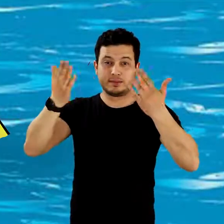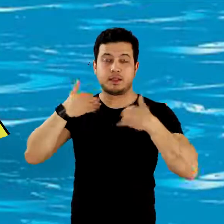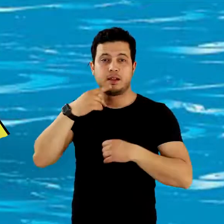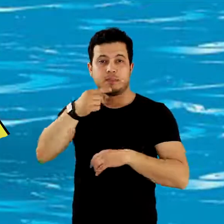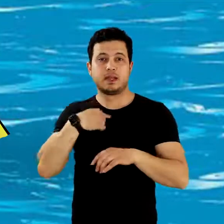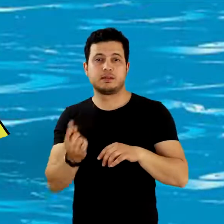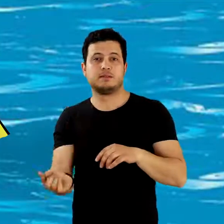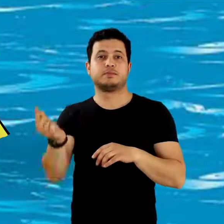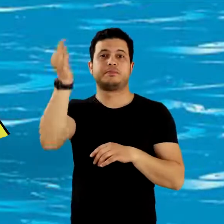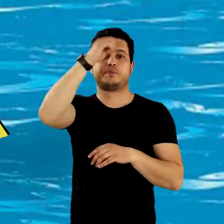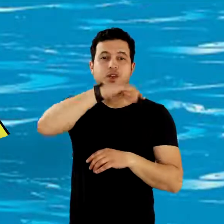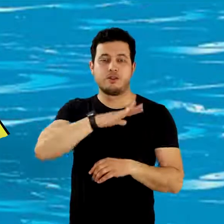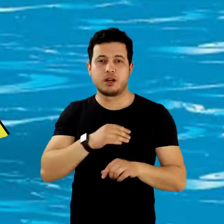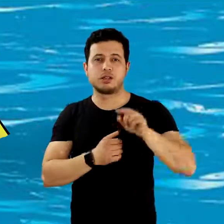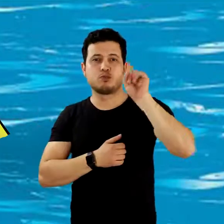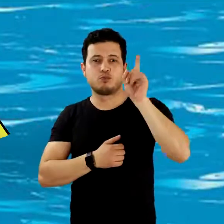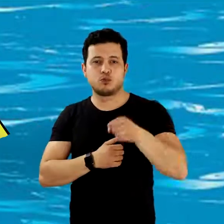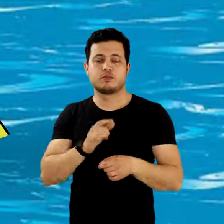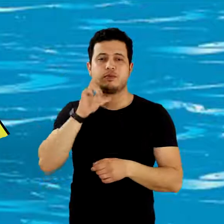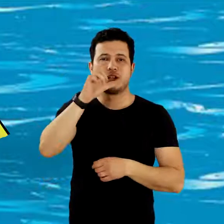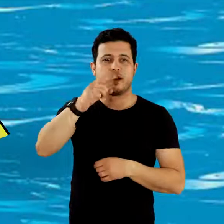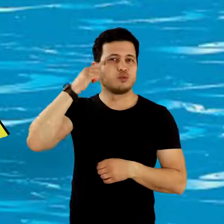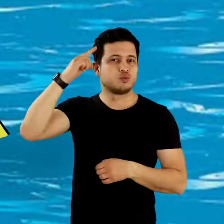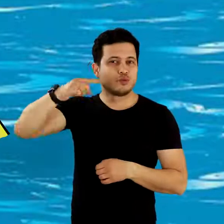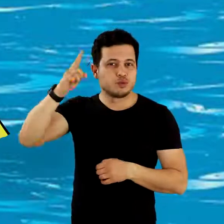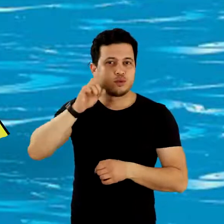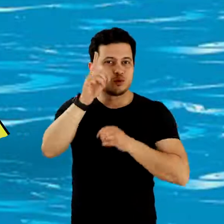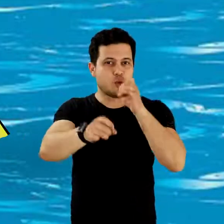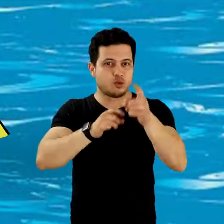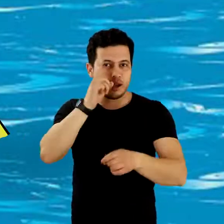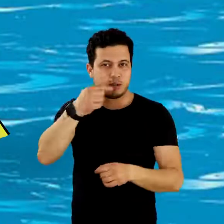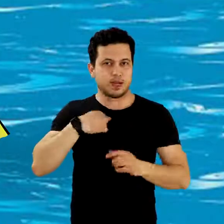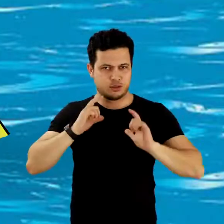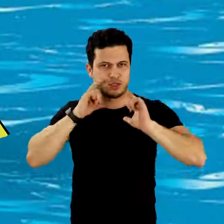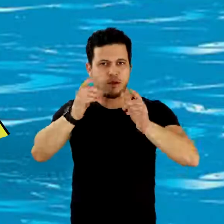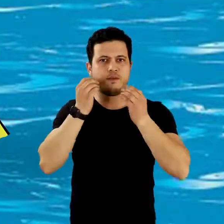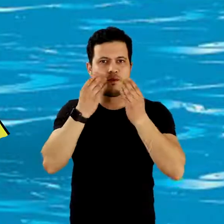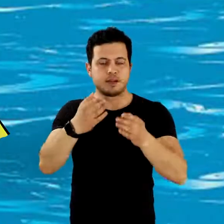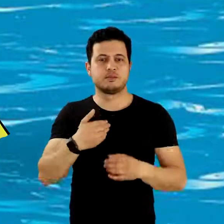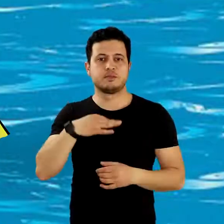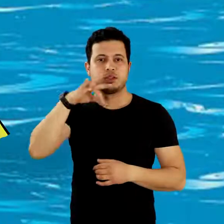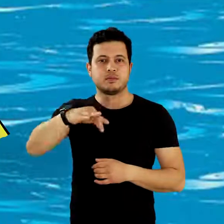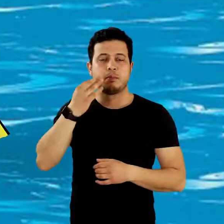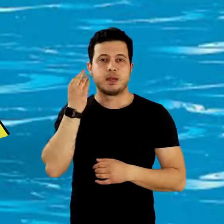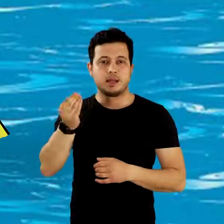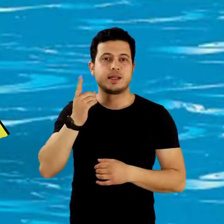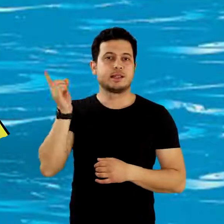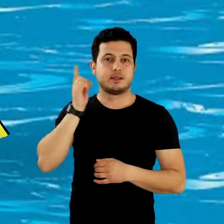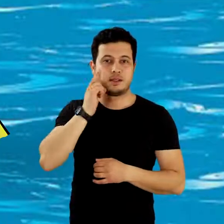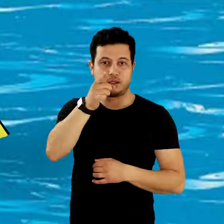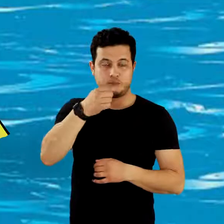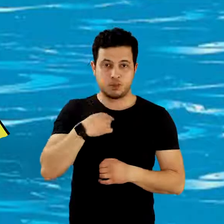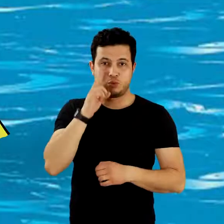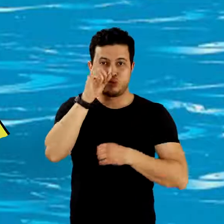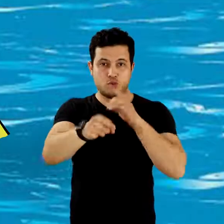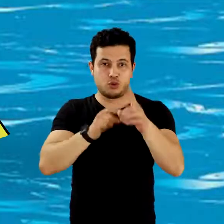zıplarım havalara, bulurum cevap düşündüğünüz sorulara. Şimdi beni iyi dinleyin. Sonra da sorularıma